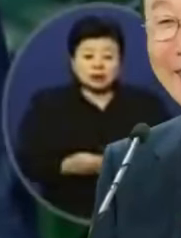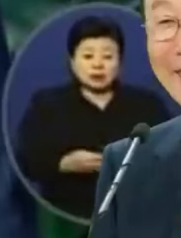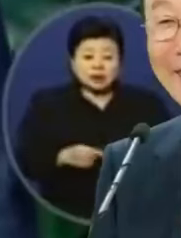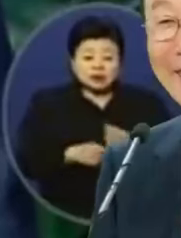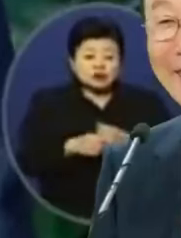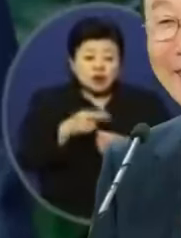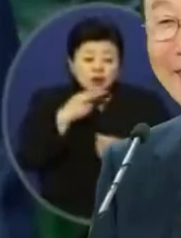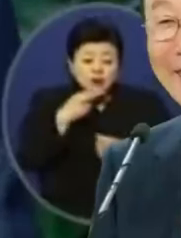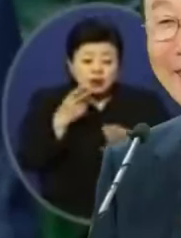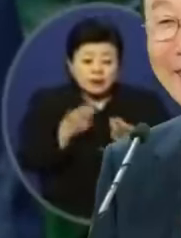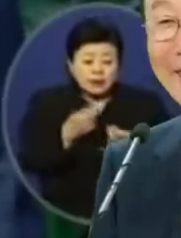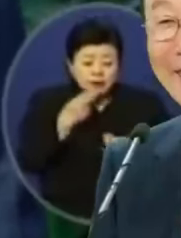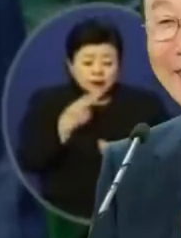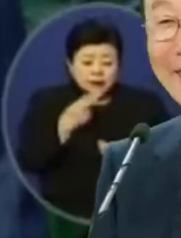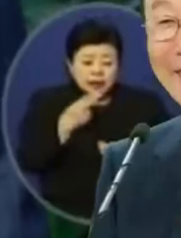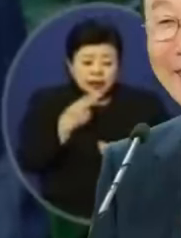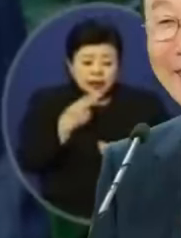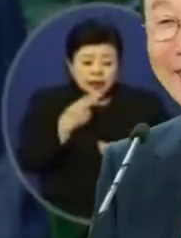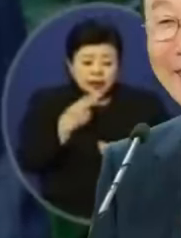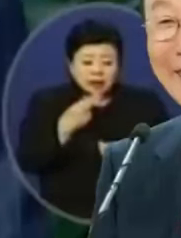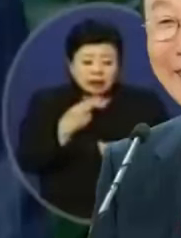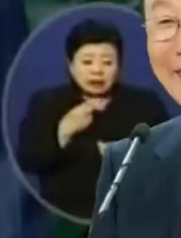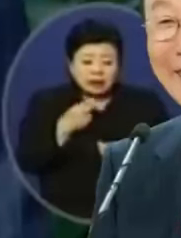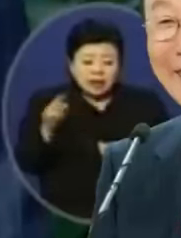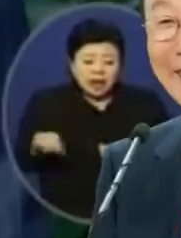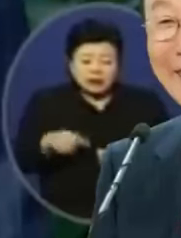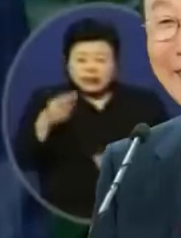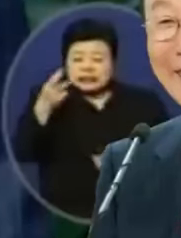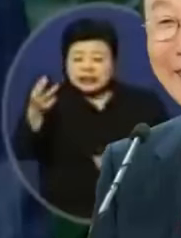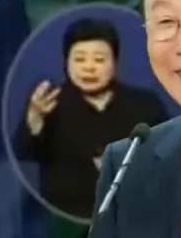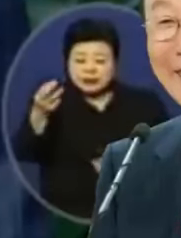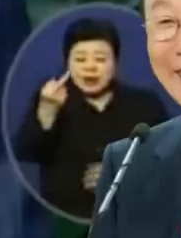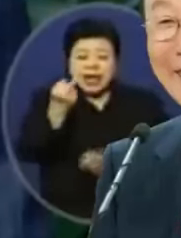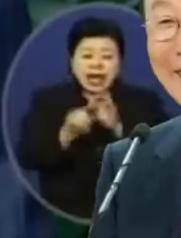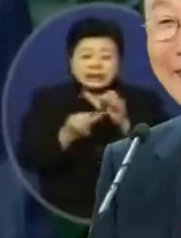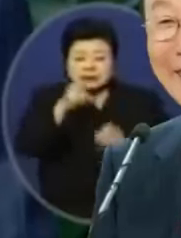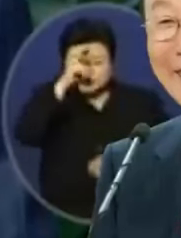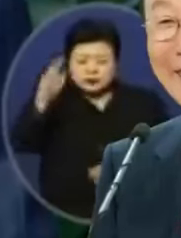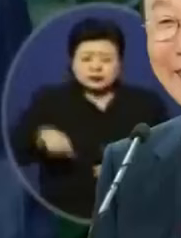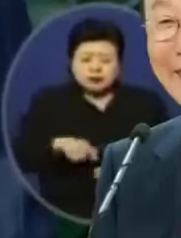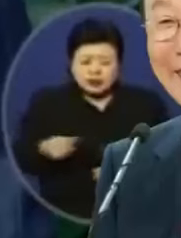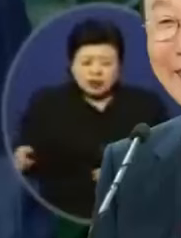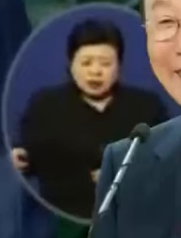없고 오직 그가 하루에 세 번씩 아침, 점심, 저녁 때